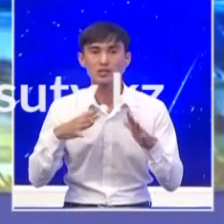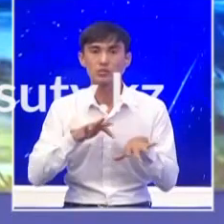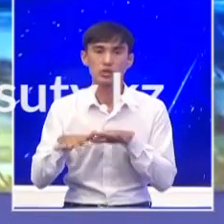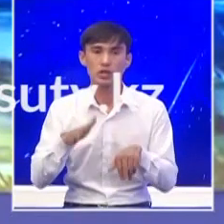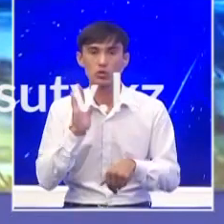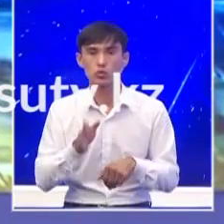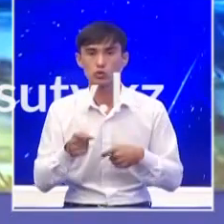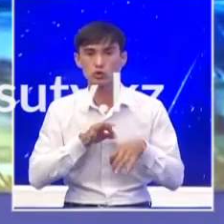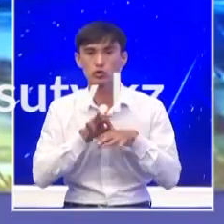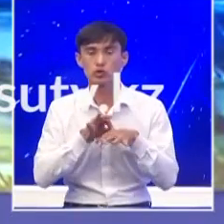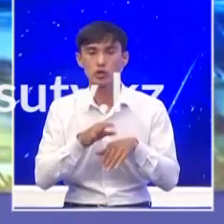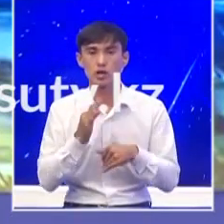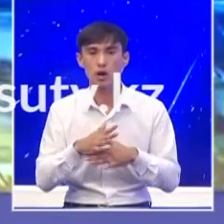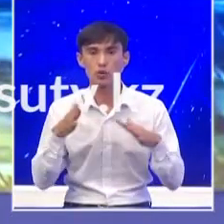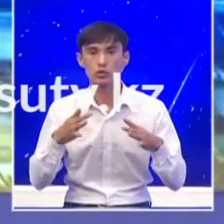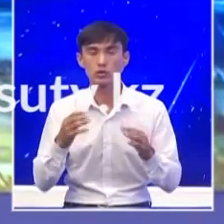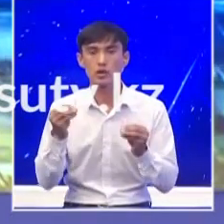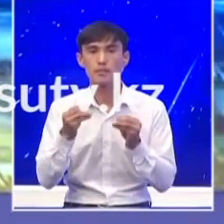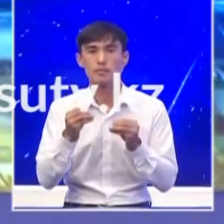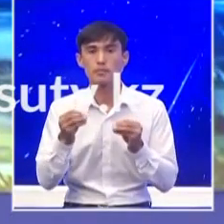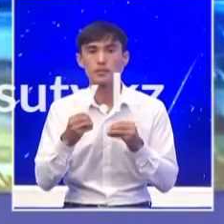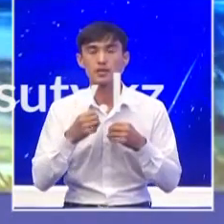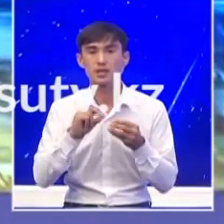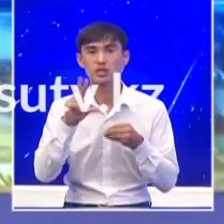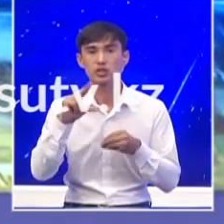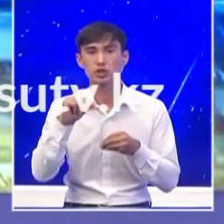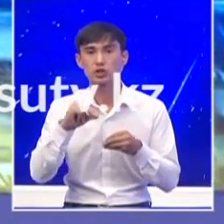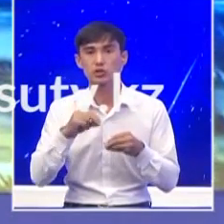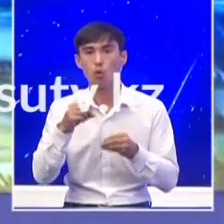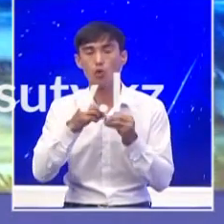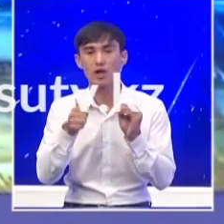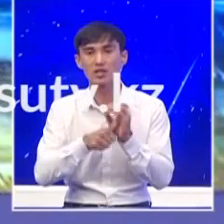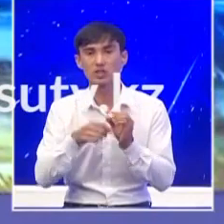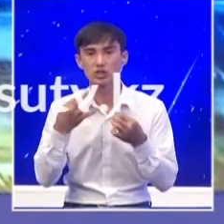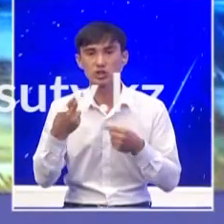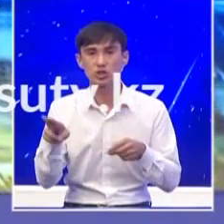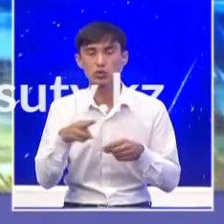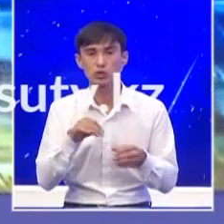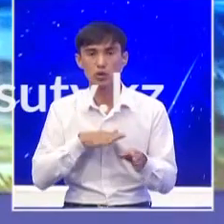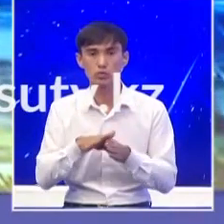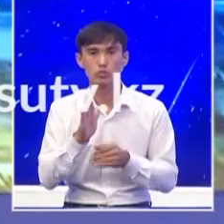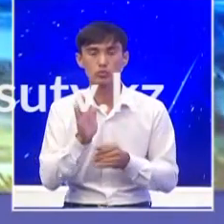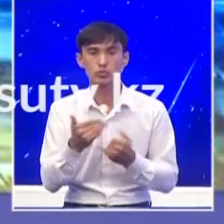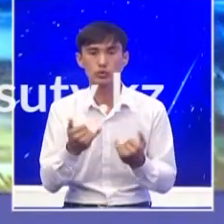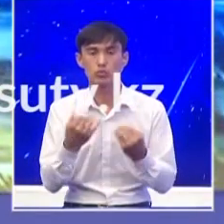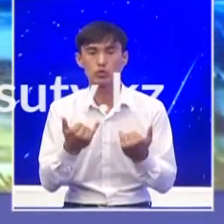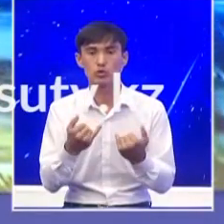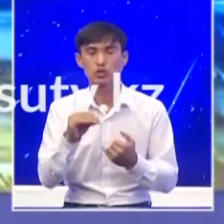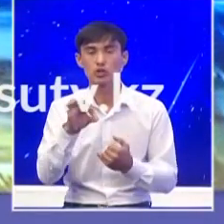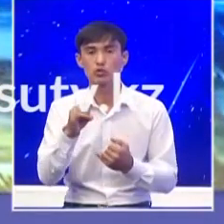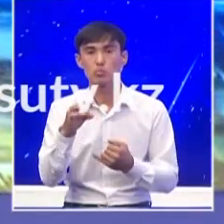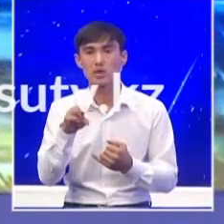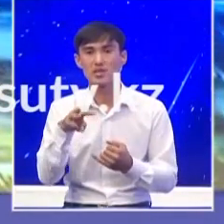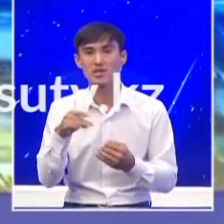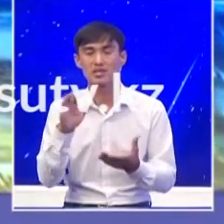түретін ауқымды бастамалар мерейлі дата 16 желтоқсанға орайластырылып отыр. Жоспарлы жобалар бүгін Жетісу медиа ақпараттық